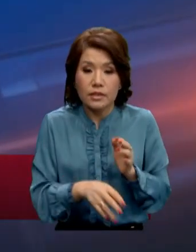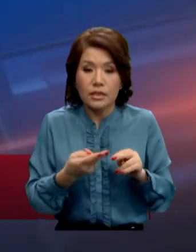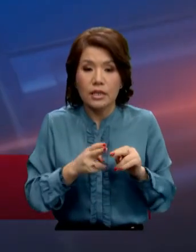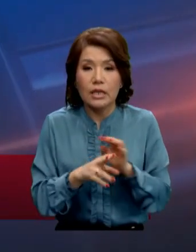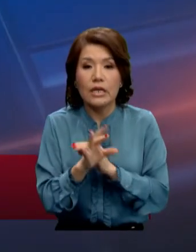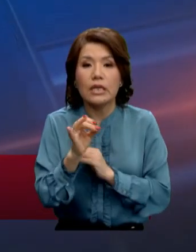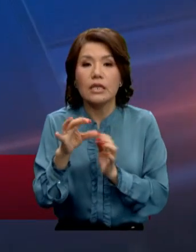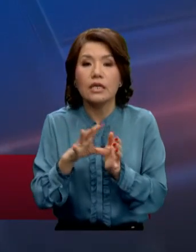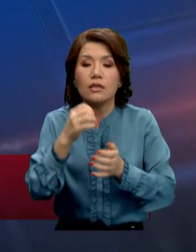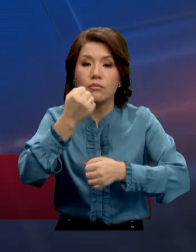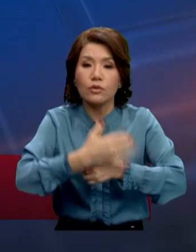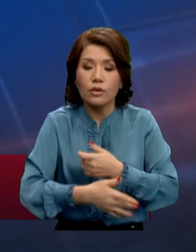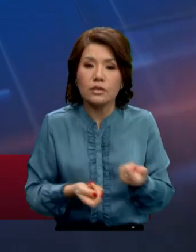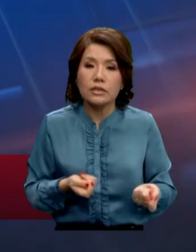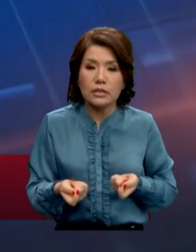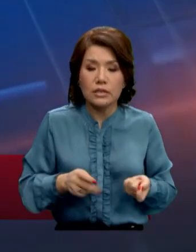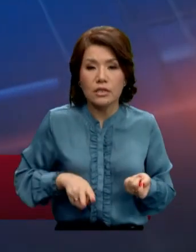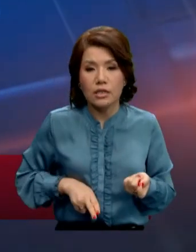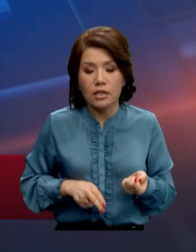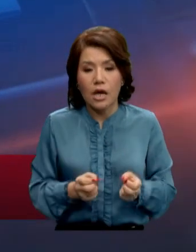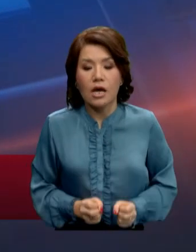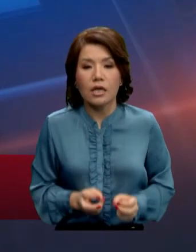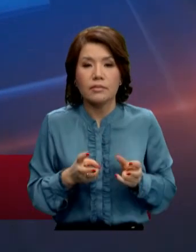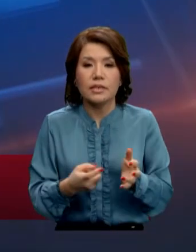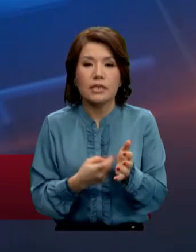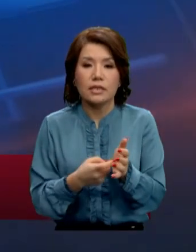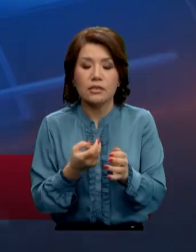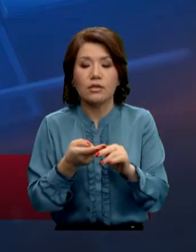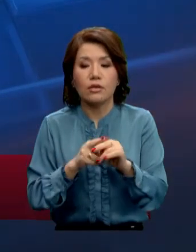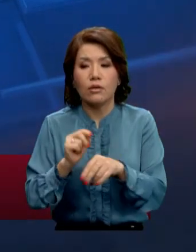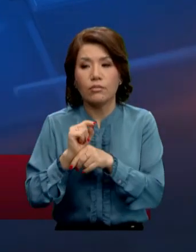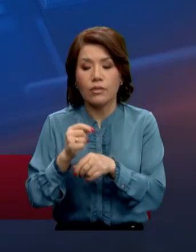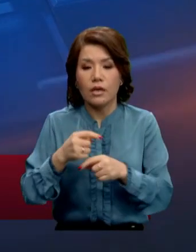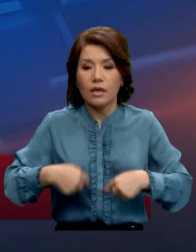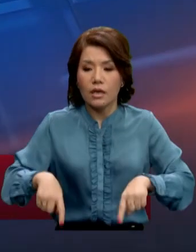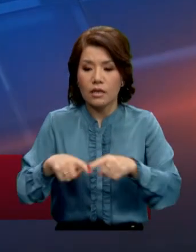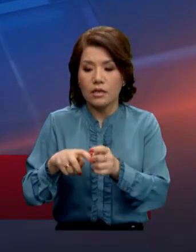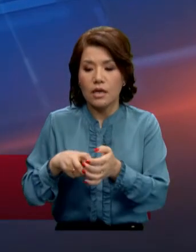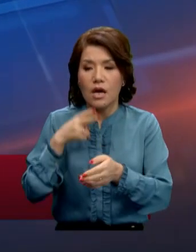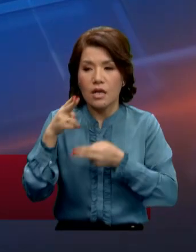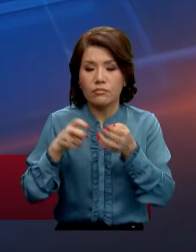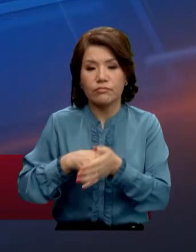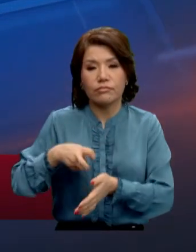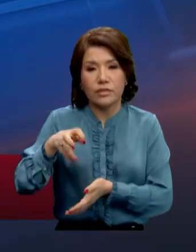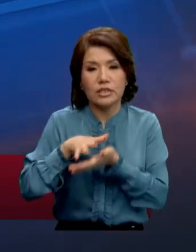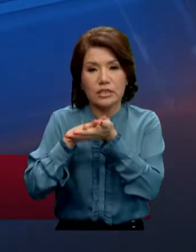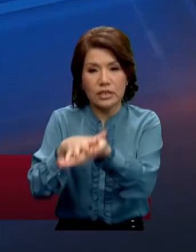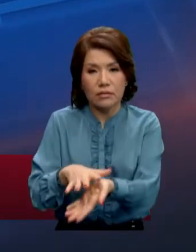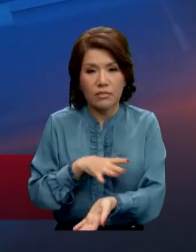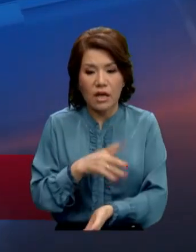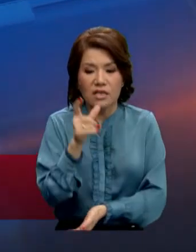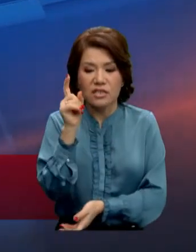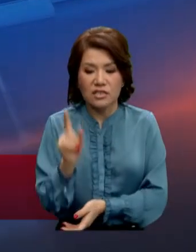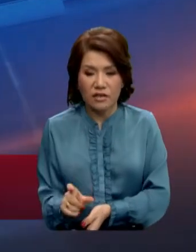жылу электр орталығының жетекшісіне қатысты қылмыстық іс қозғалсын деп құзырлы органдарға арыз жазған. Тоңған жұрт бір адамның